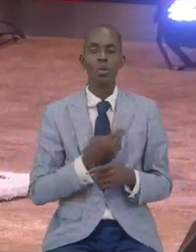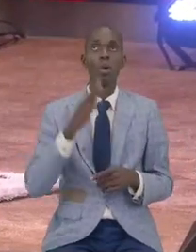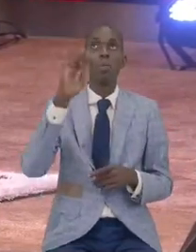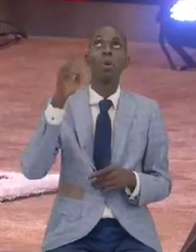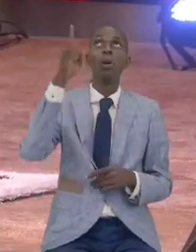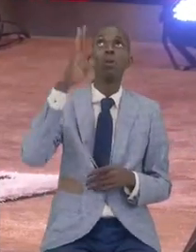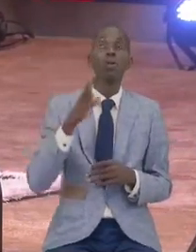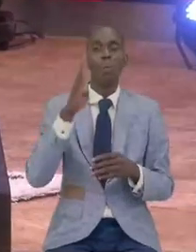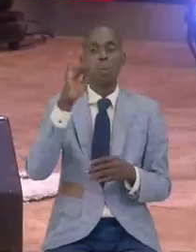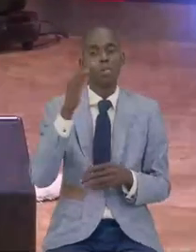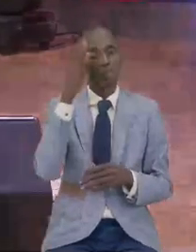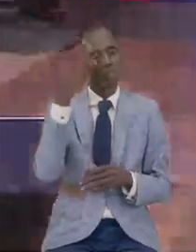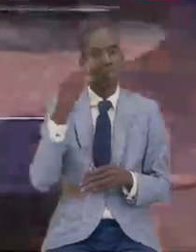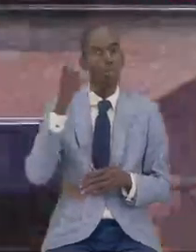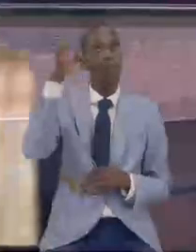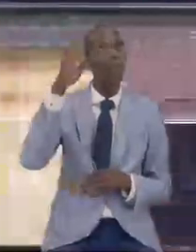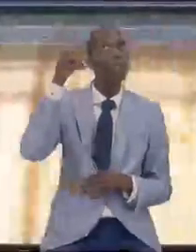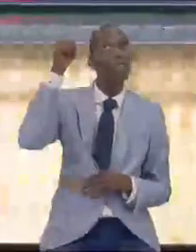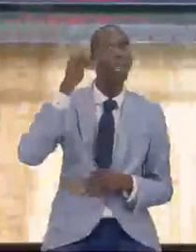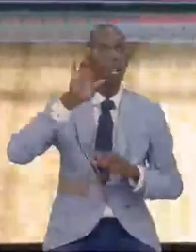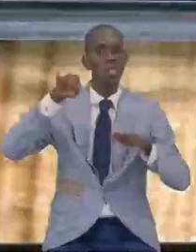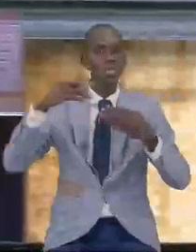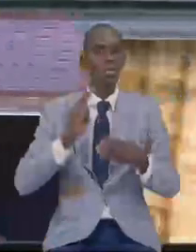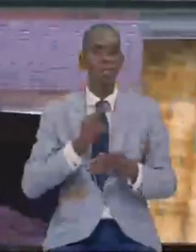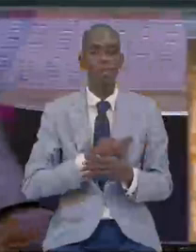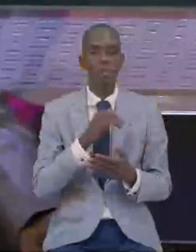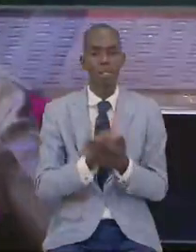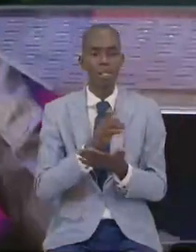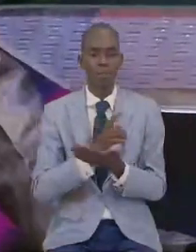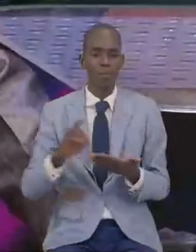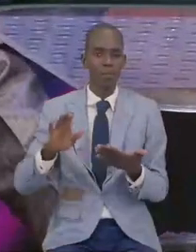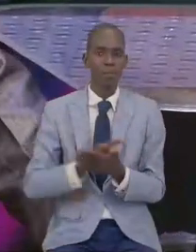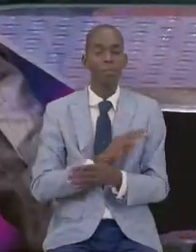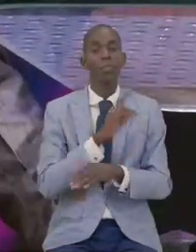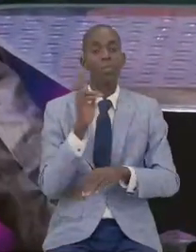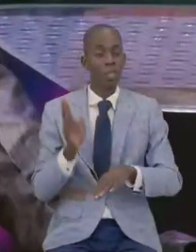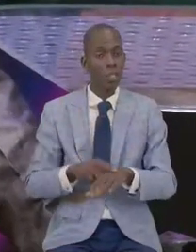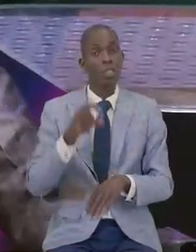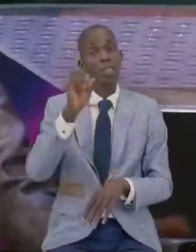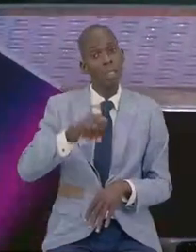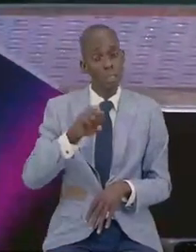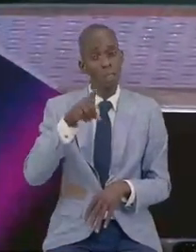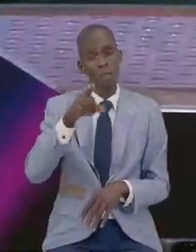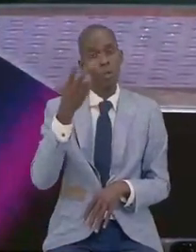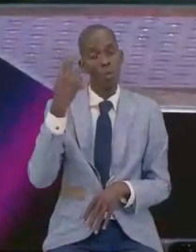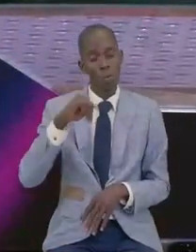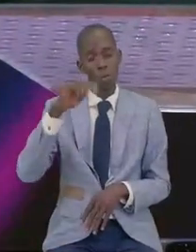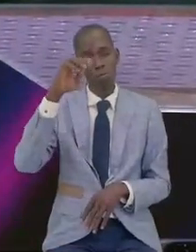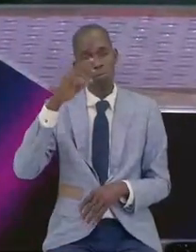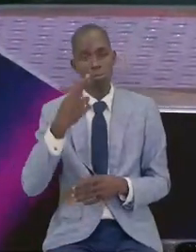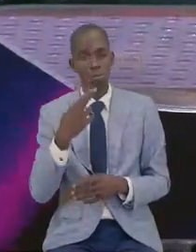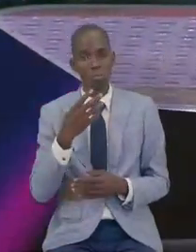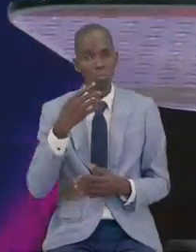Seigneur lui-même, et de nous accorder la nature divine, où il était juste, où il était saint, mais Daniel ne connaissait pas